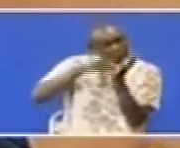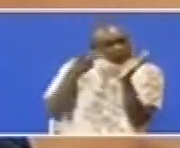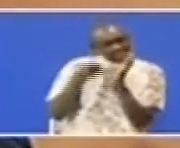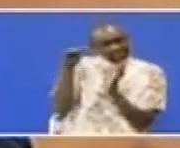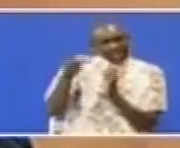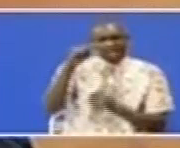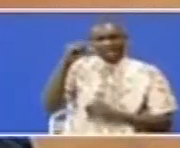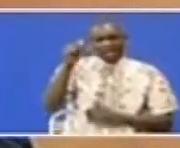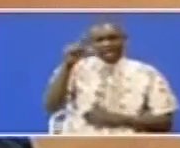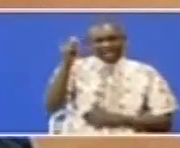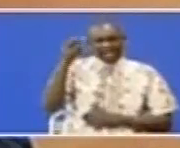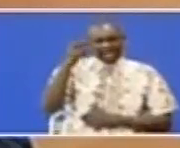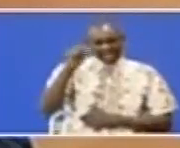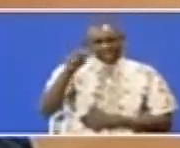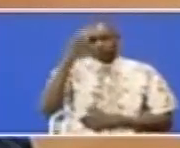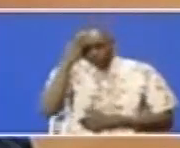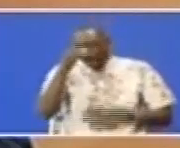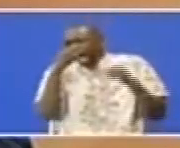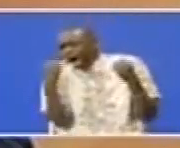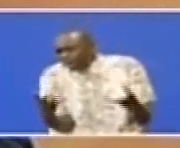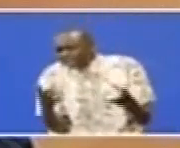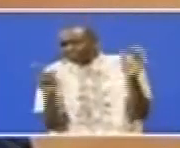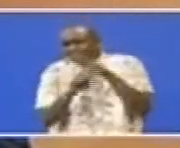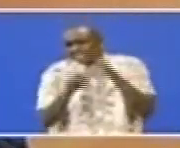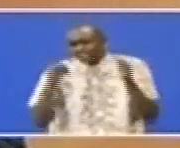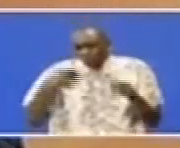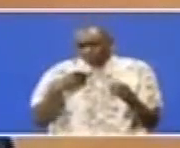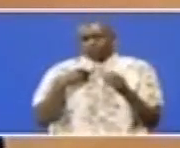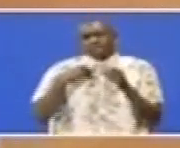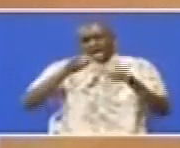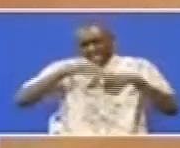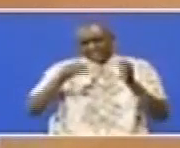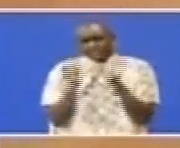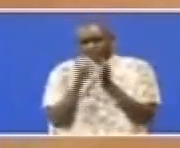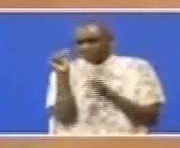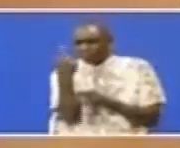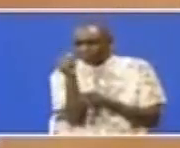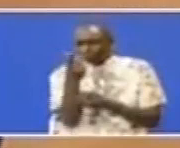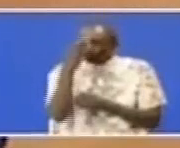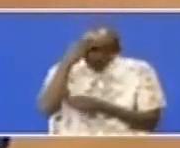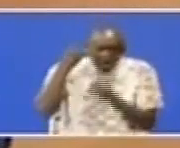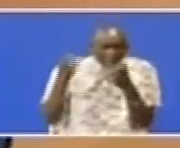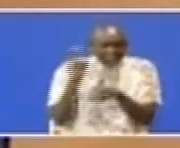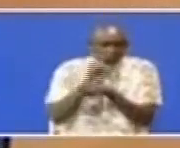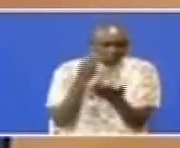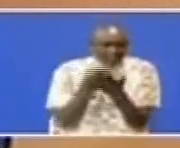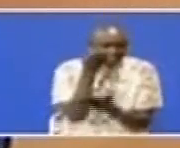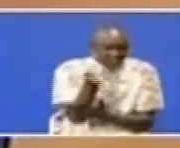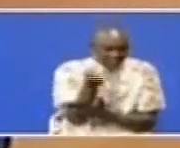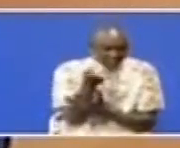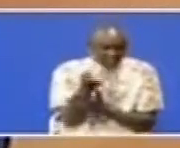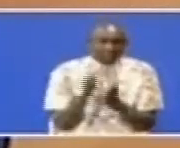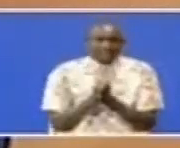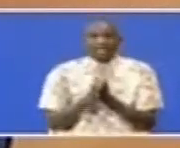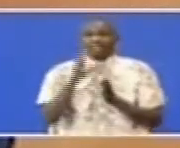ule wa Galana na kutaka utathmini kutoka kwa wizara ya kilimo na unyunyiziaji maji, waziri wake